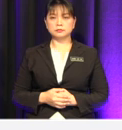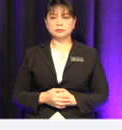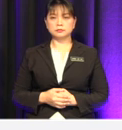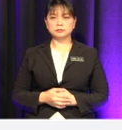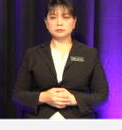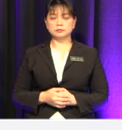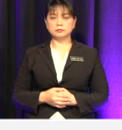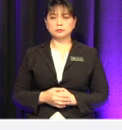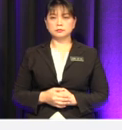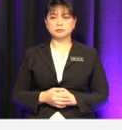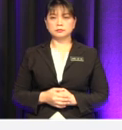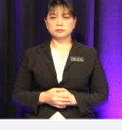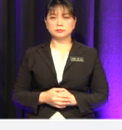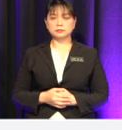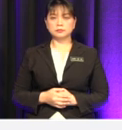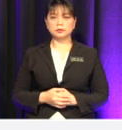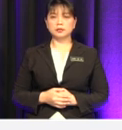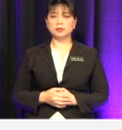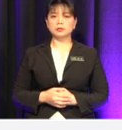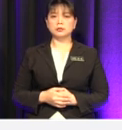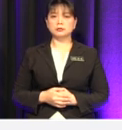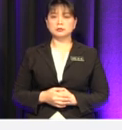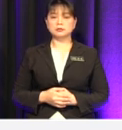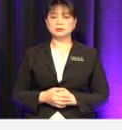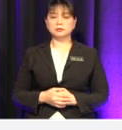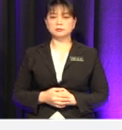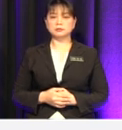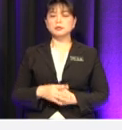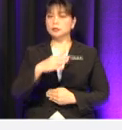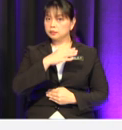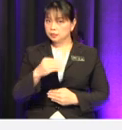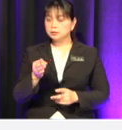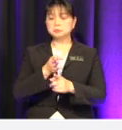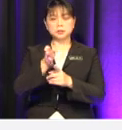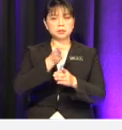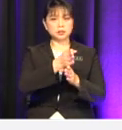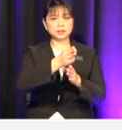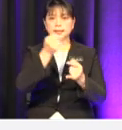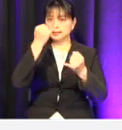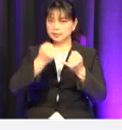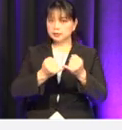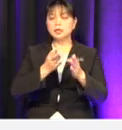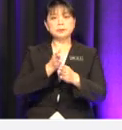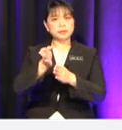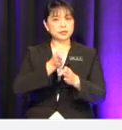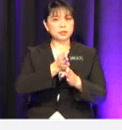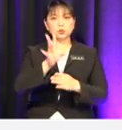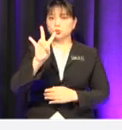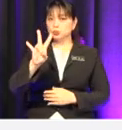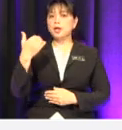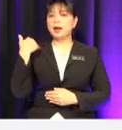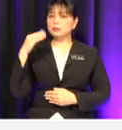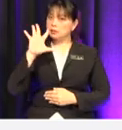pelibatan dalam sukan Oke dan bidang yang terakhir Oke bidang 7 oke Ada Lima